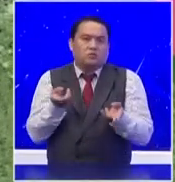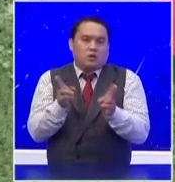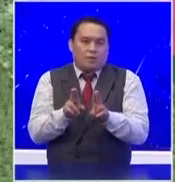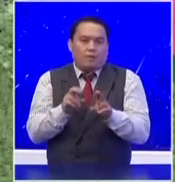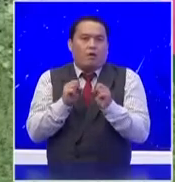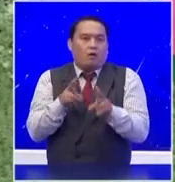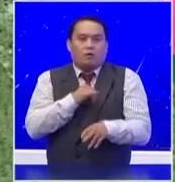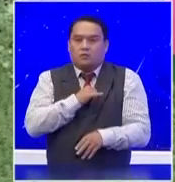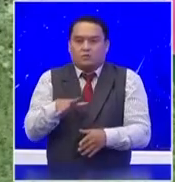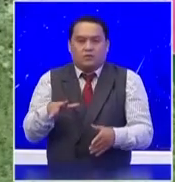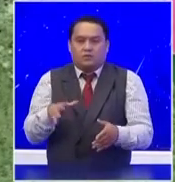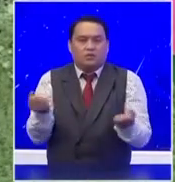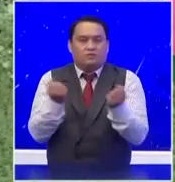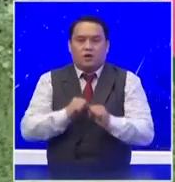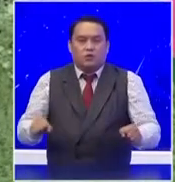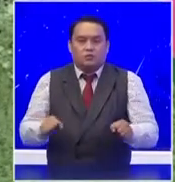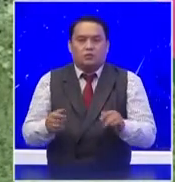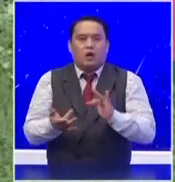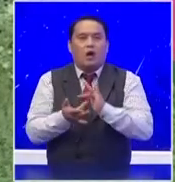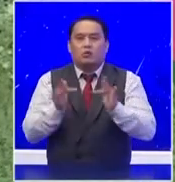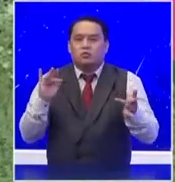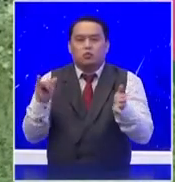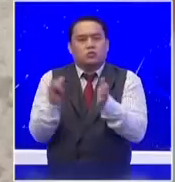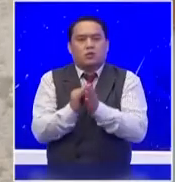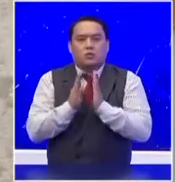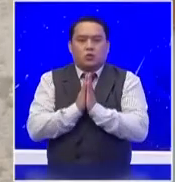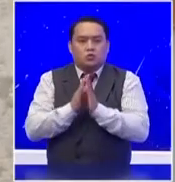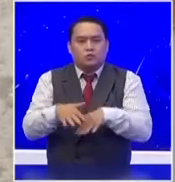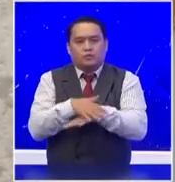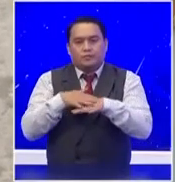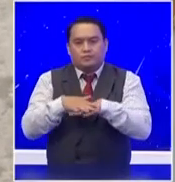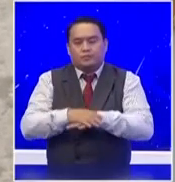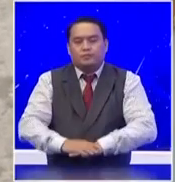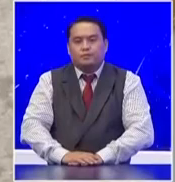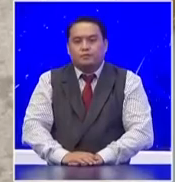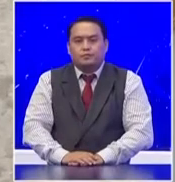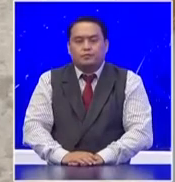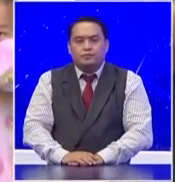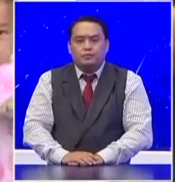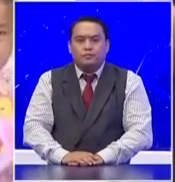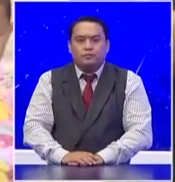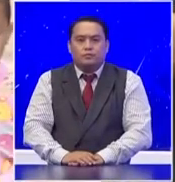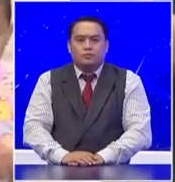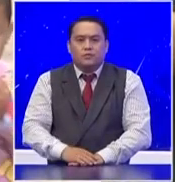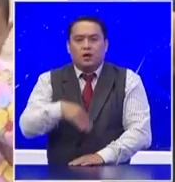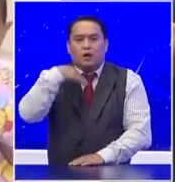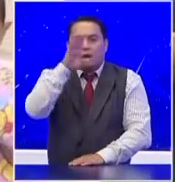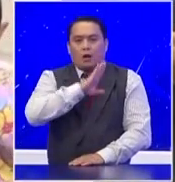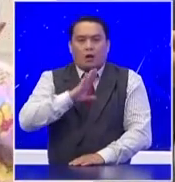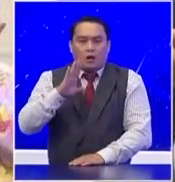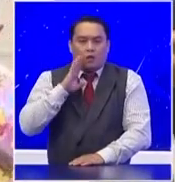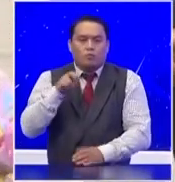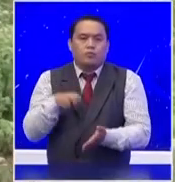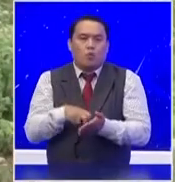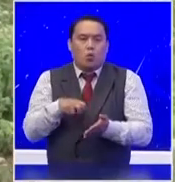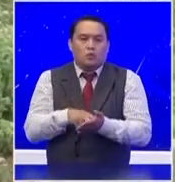істеймін. Біз тек қана сұрайтынымыз антенна. Антенна болса. Балалар соңғы 90-ды жартып оқымапты. Ата-аналарының айтуынша қазпошта